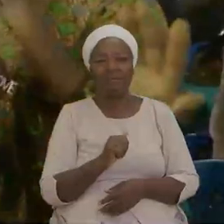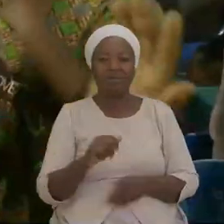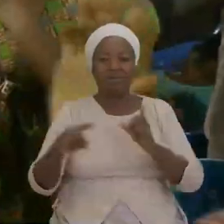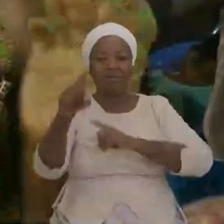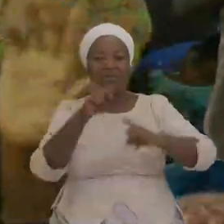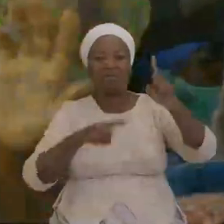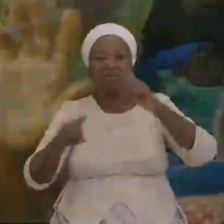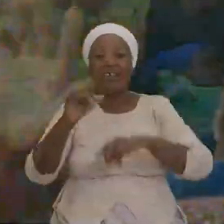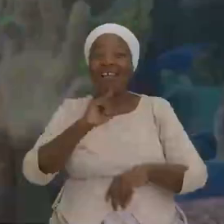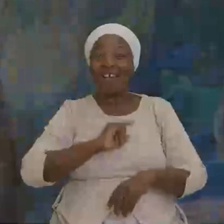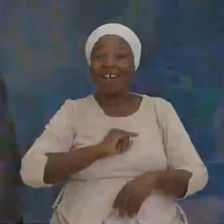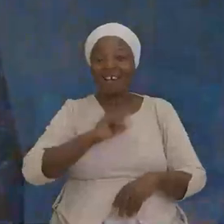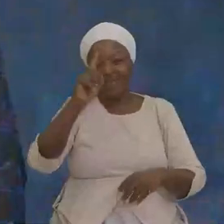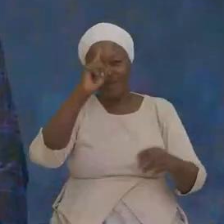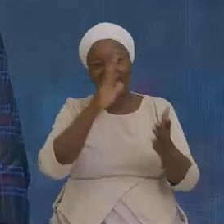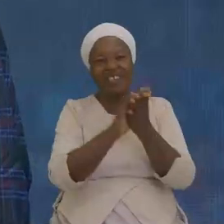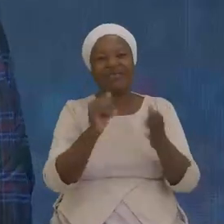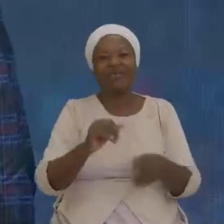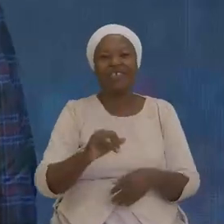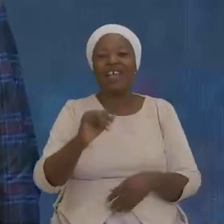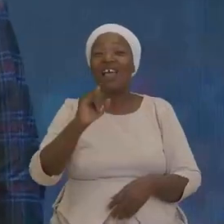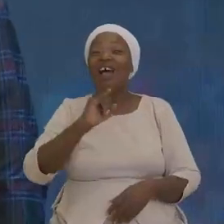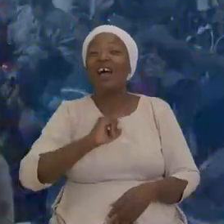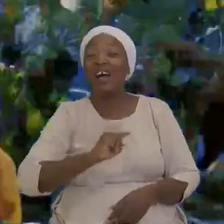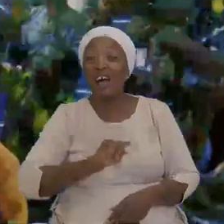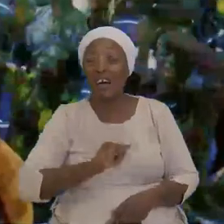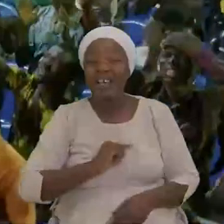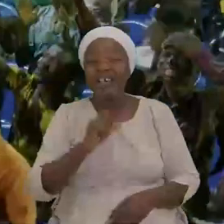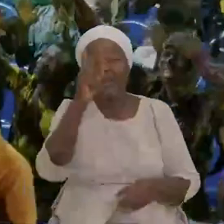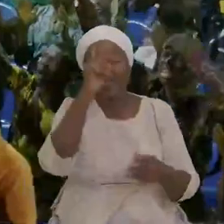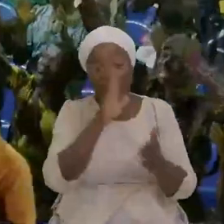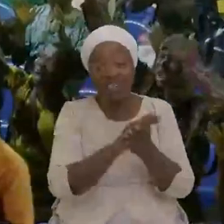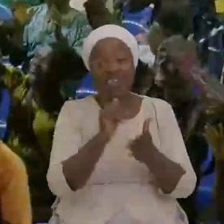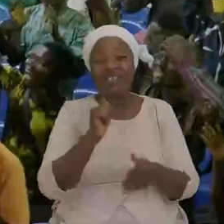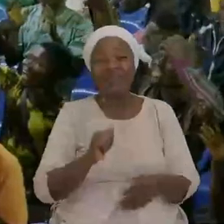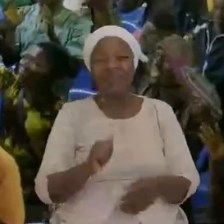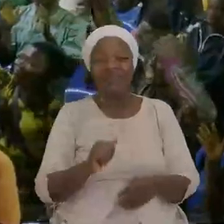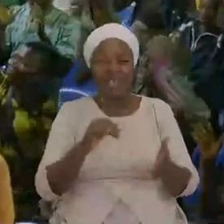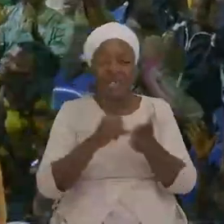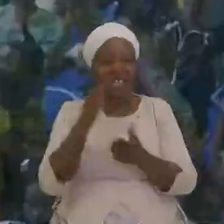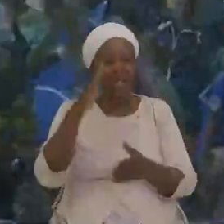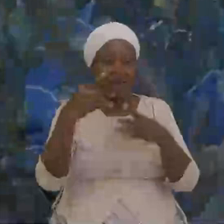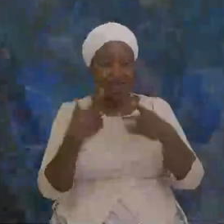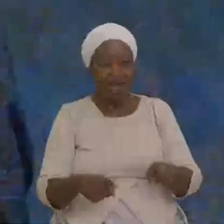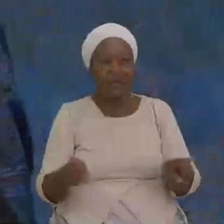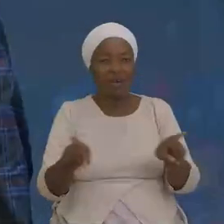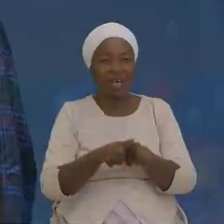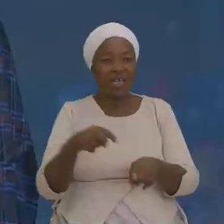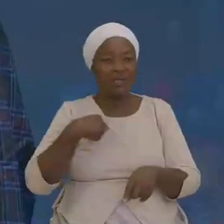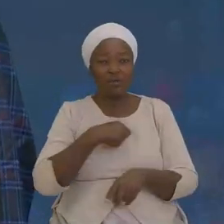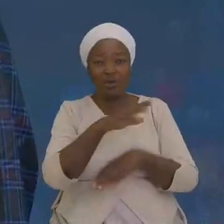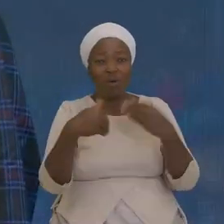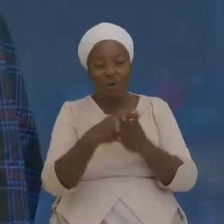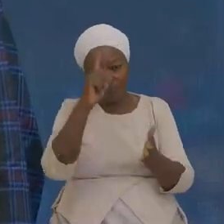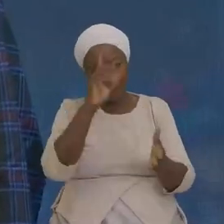Je crois. Je crois. Et ça va t'arriver comme